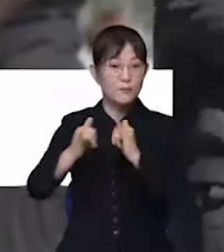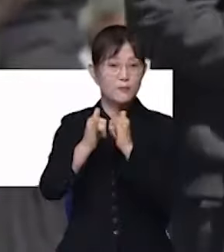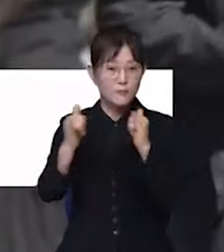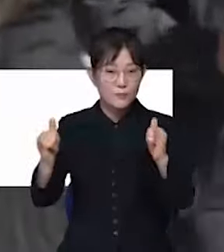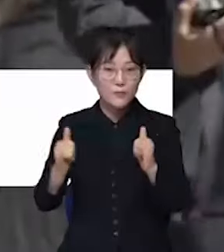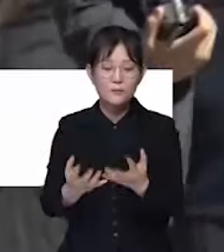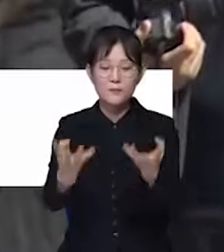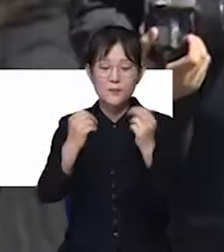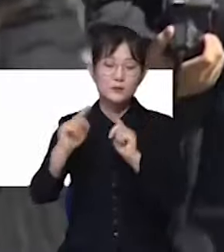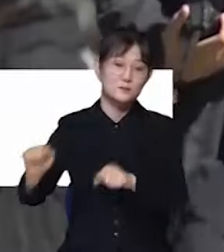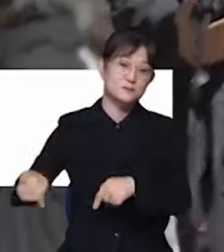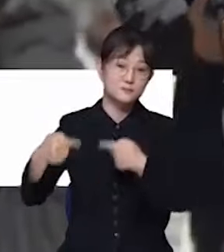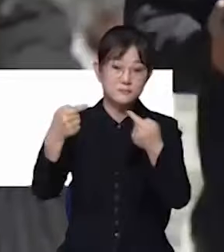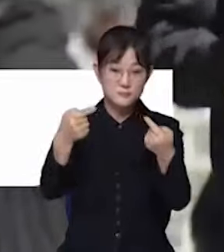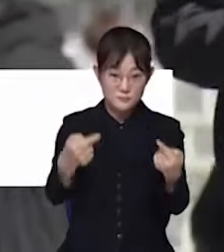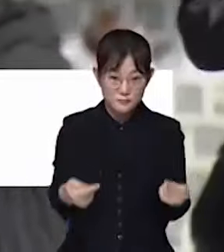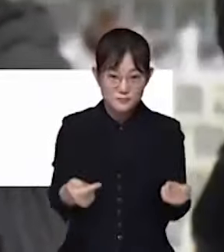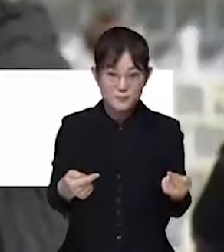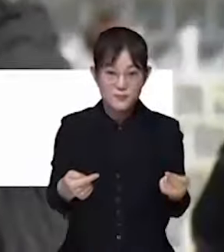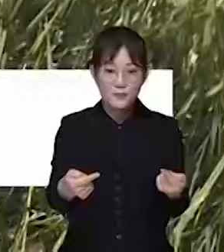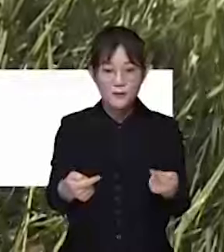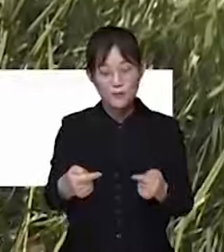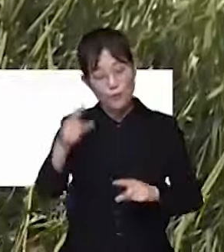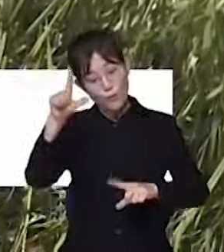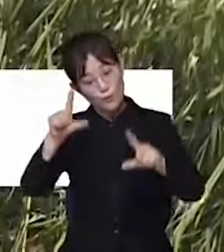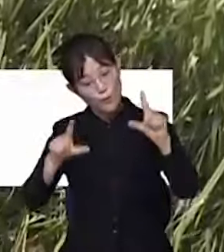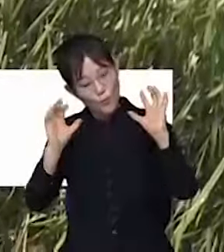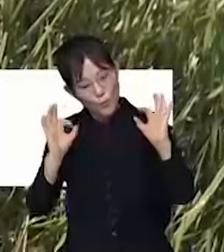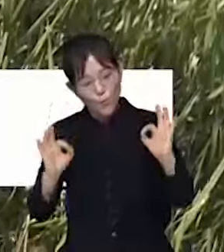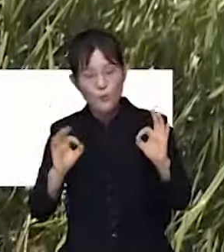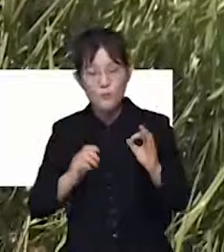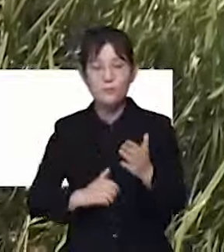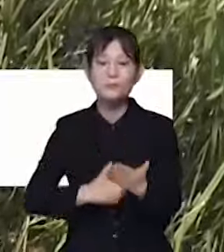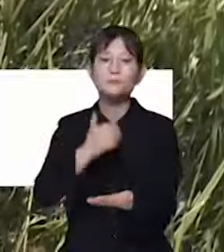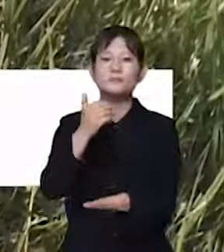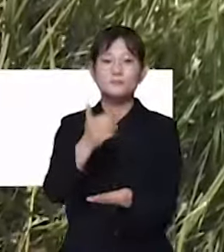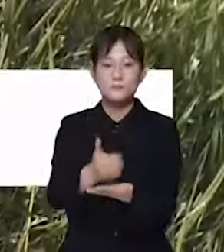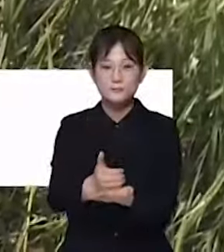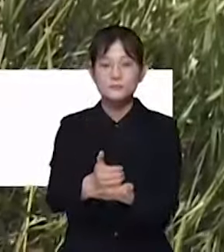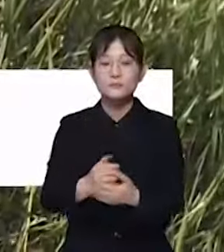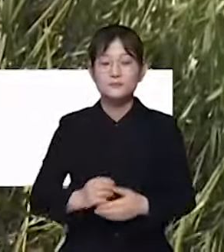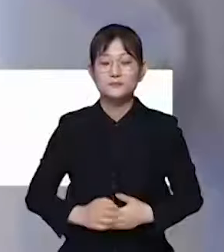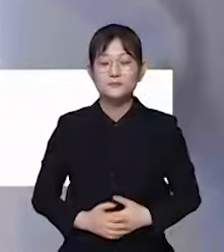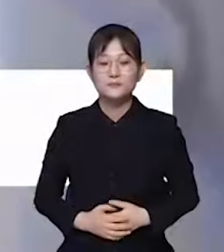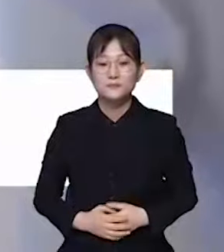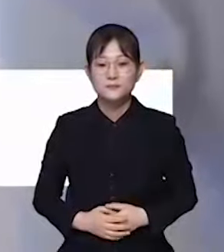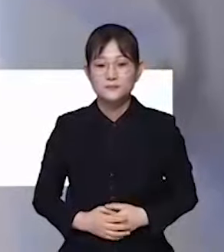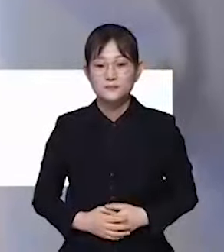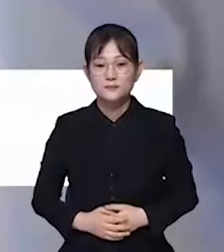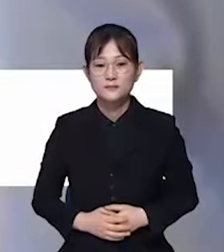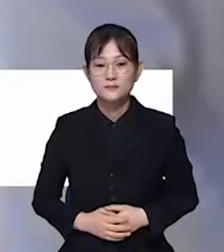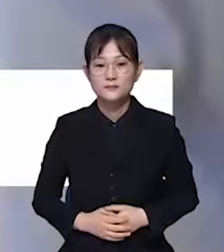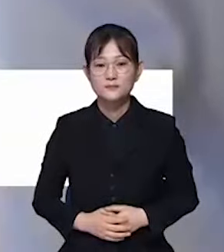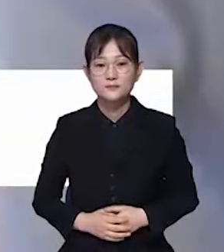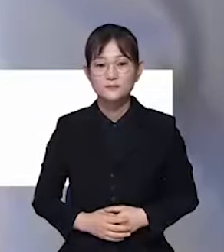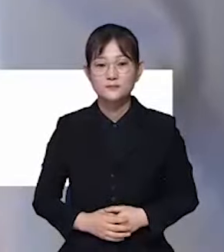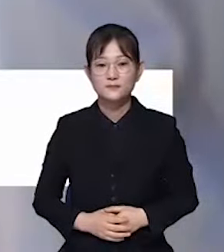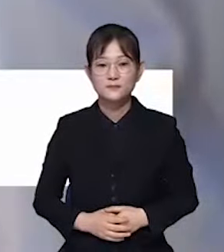외국인들도 많은 분들이 참여를 함께 했는데요. 이런 모습들을 보고